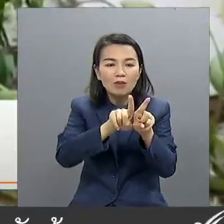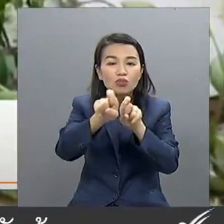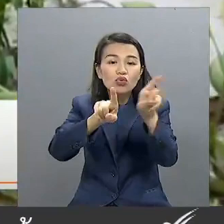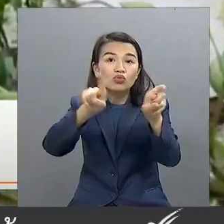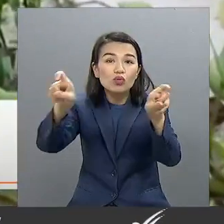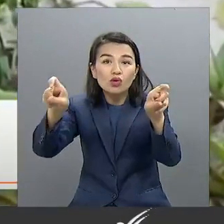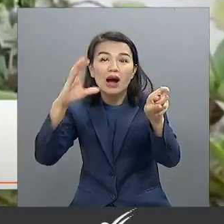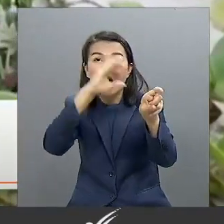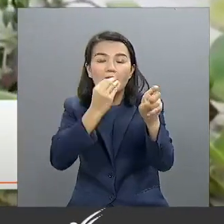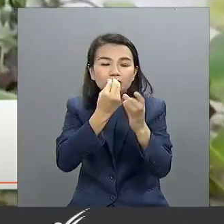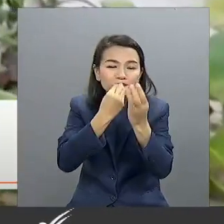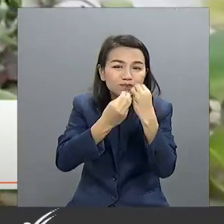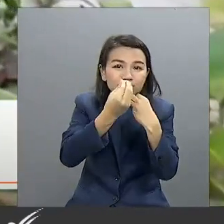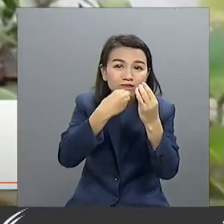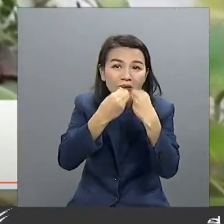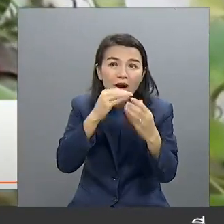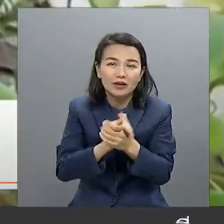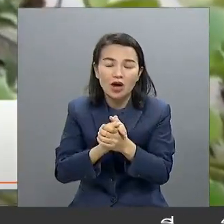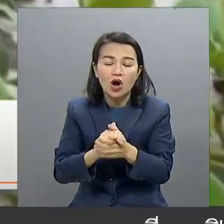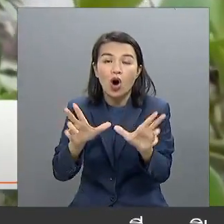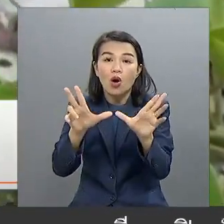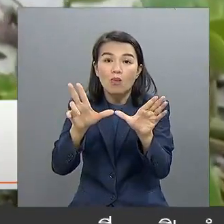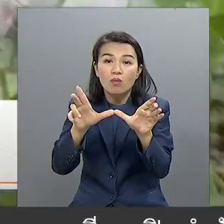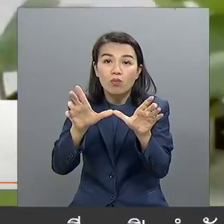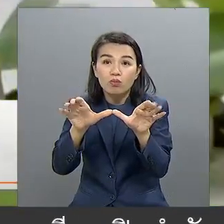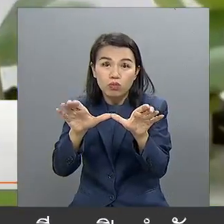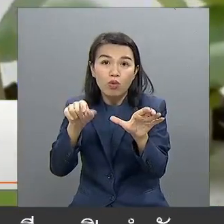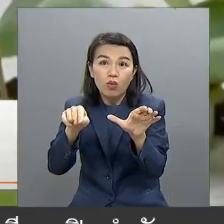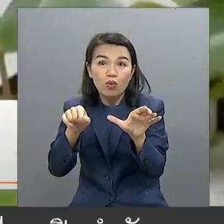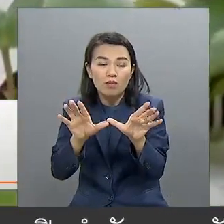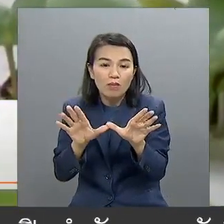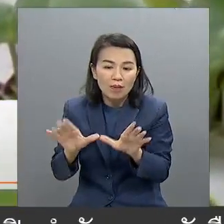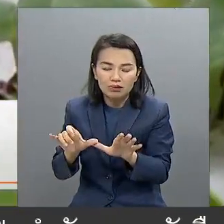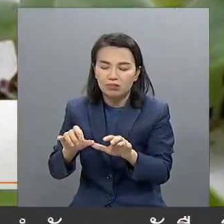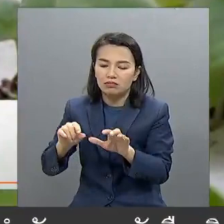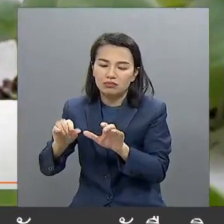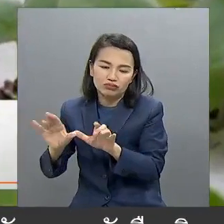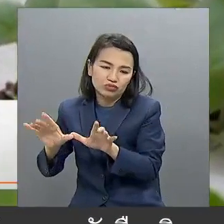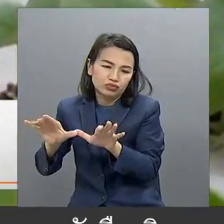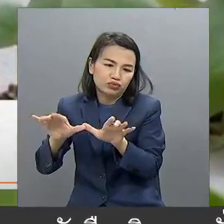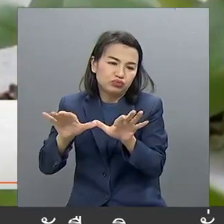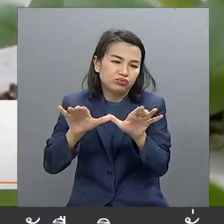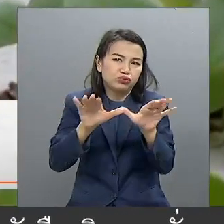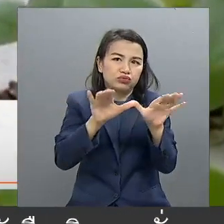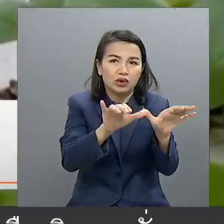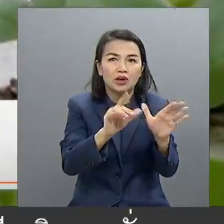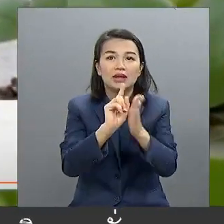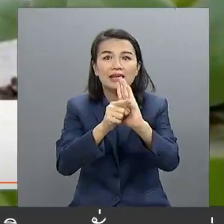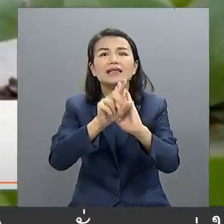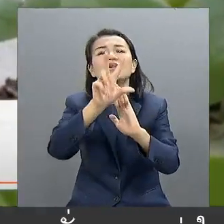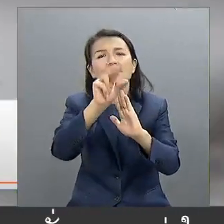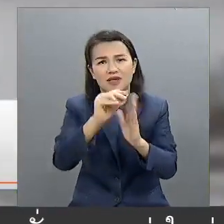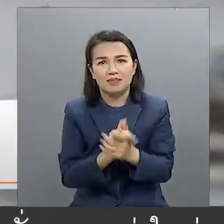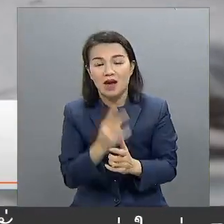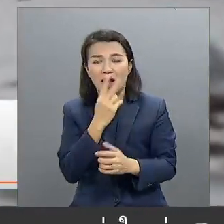หานะคะโดยปุ่งไ่จะใช้เวลาเดินจากริมทะเล ไปยังแนวผักบุงเกือบครึ่งช่งโมงซคามตนเต้นใหกับ